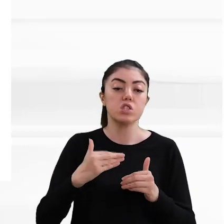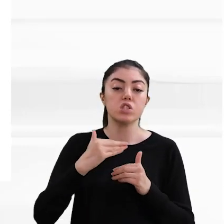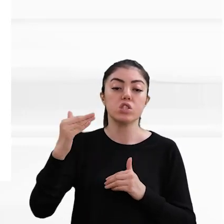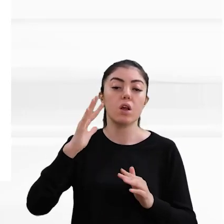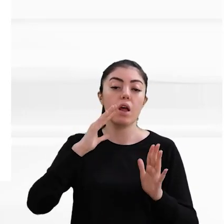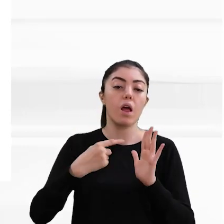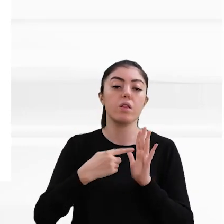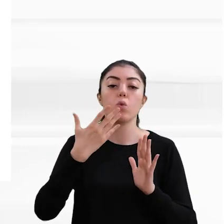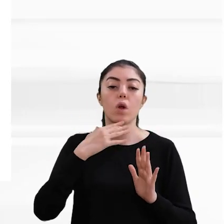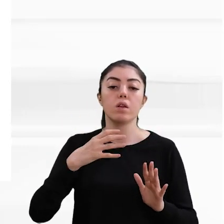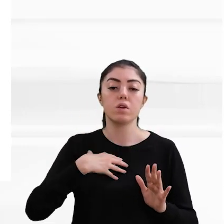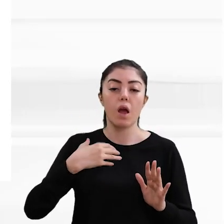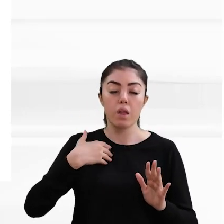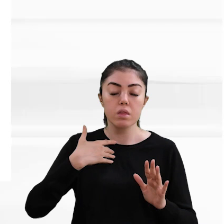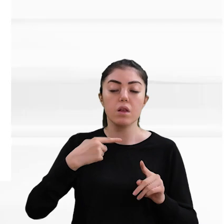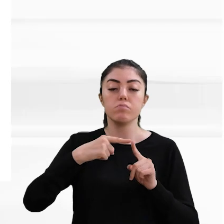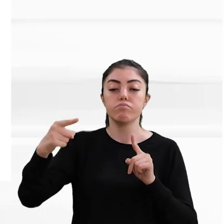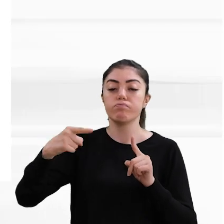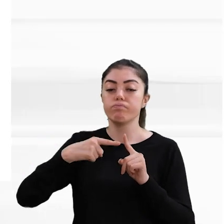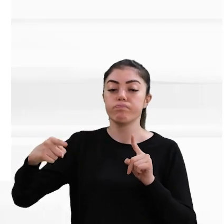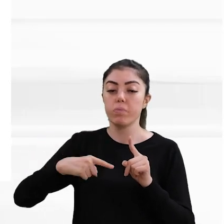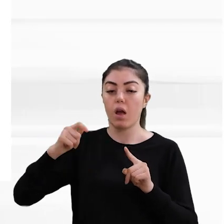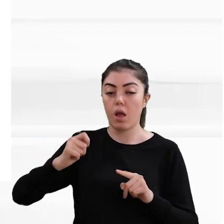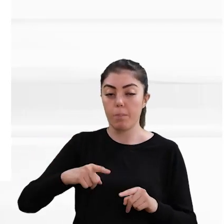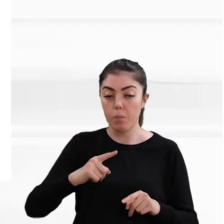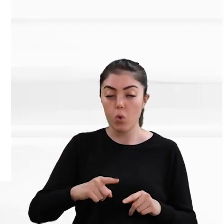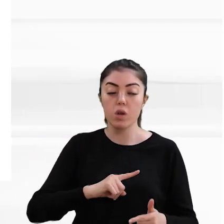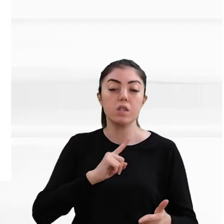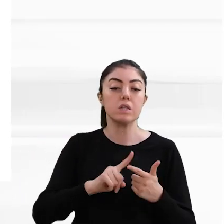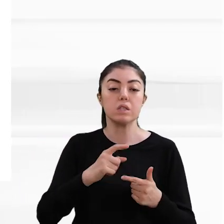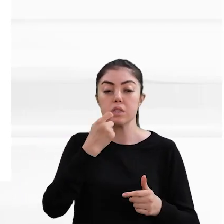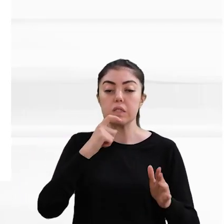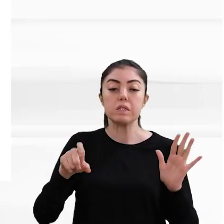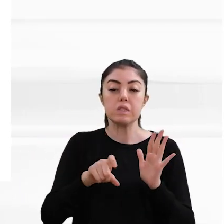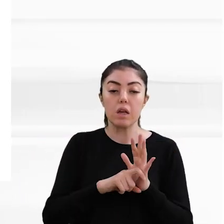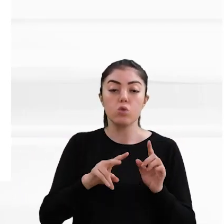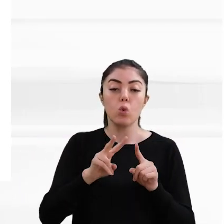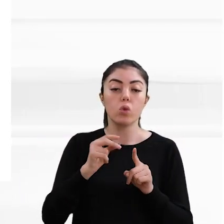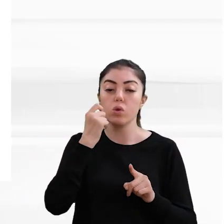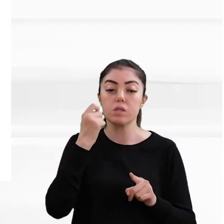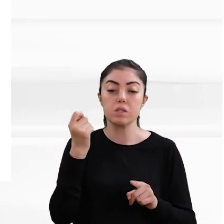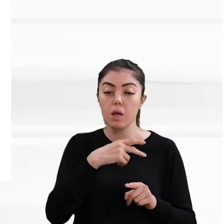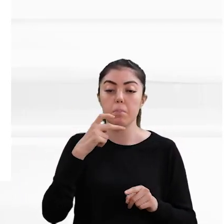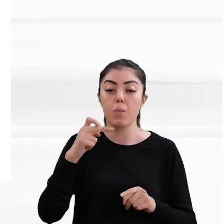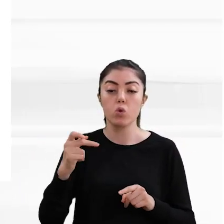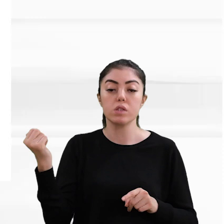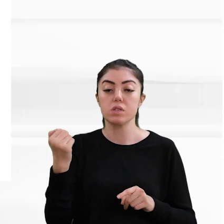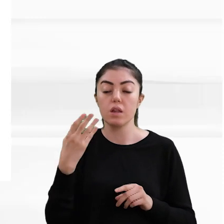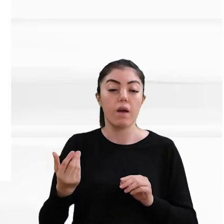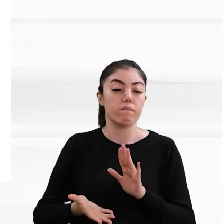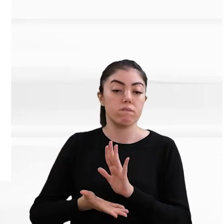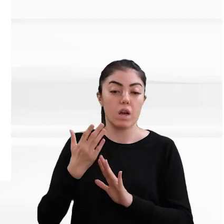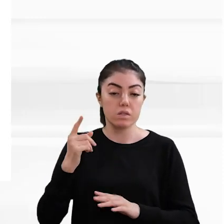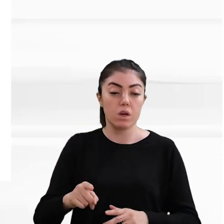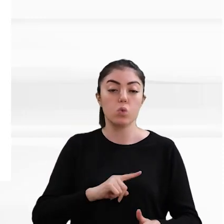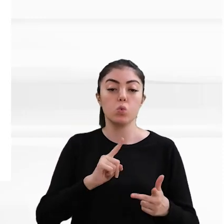olmaksızın kendiliğinden ışıma yapma. 2. Çekirdeklerindeki nötron sayısı proton sayısından fazla olma. 3. Bozulmaya